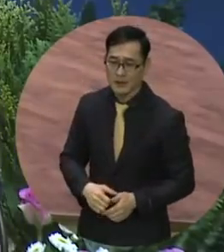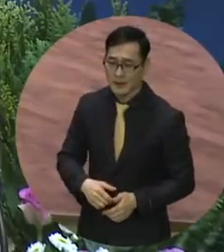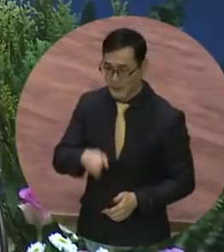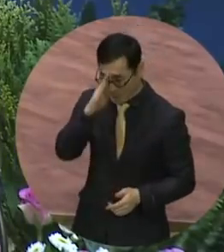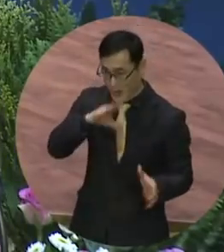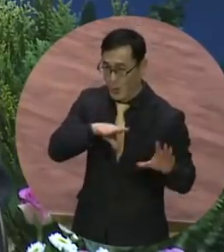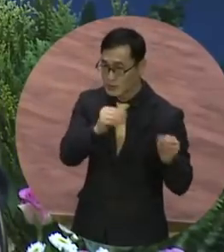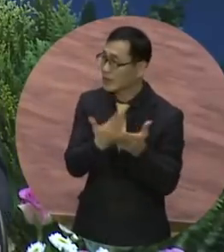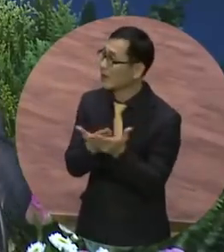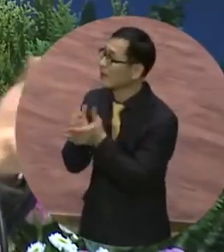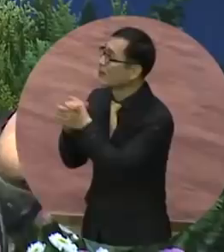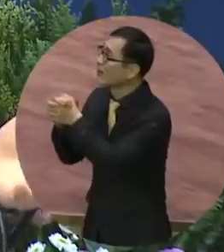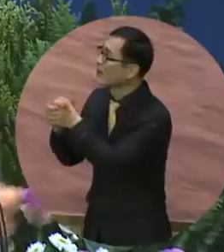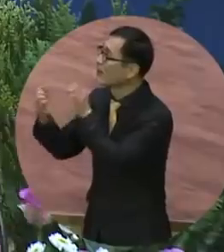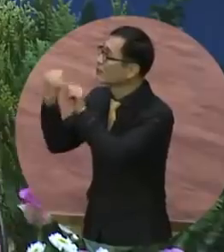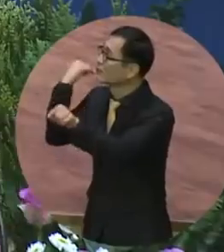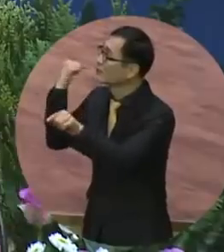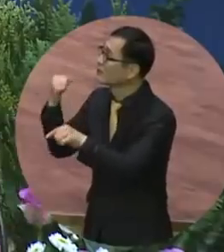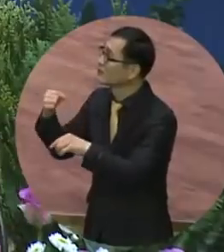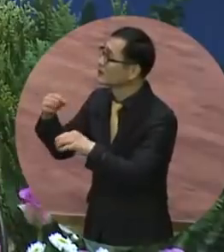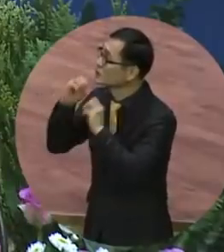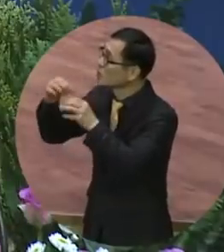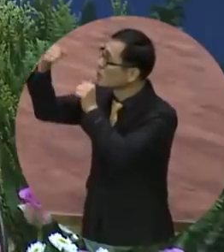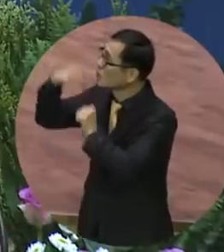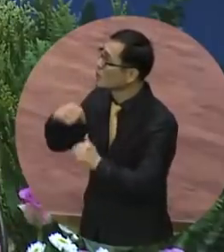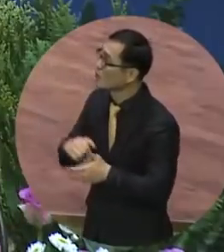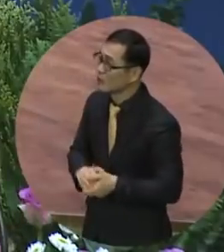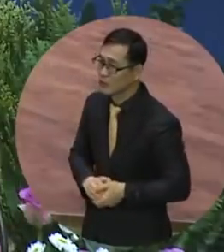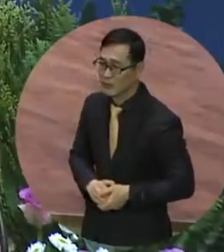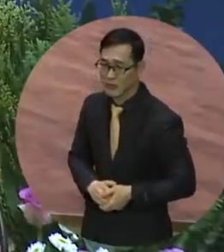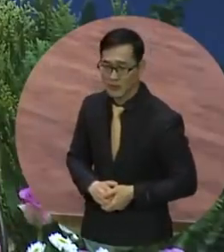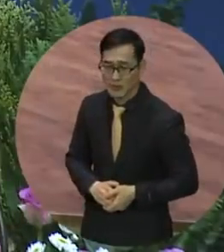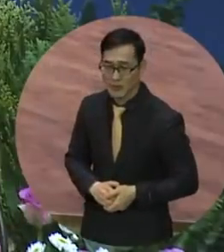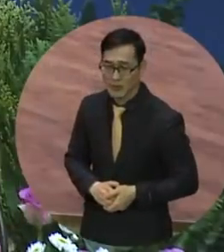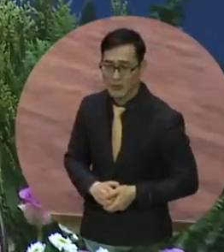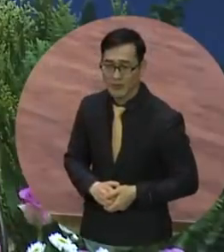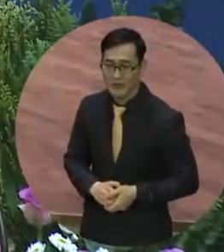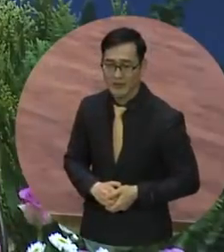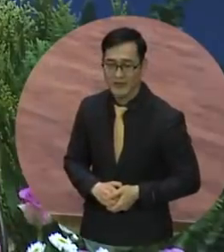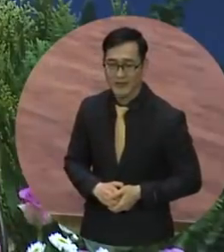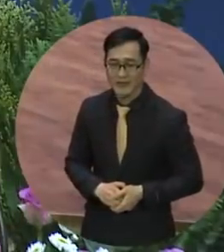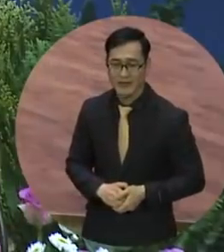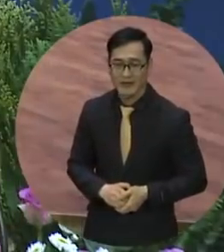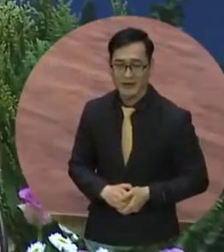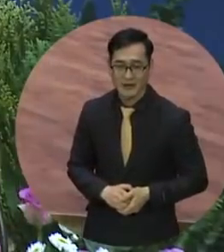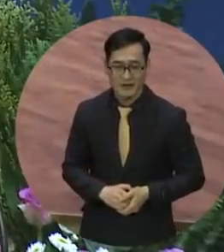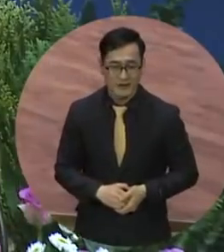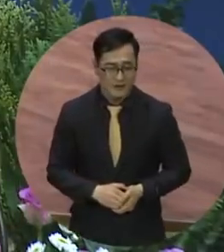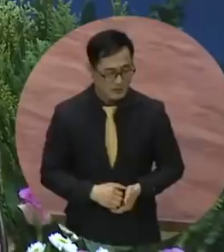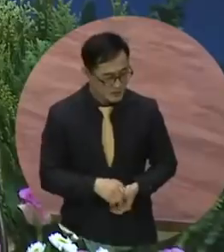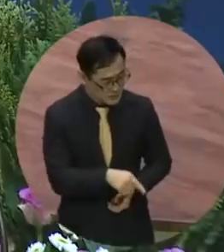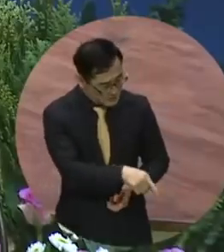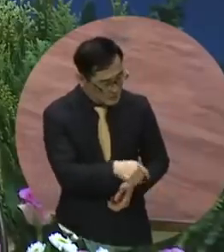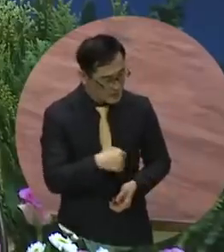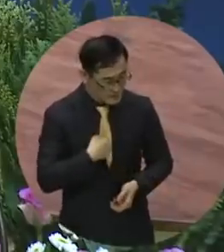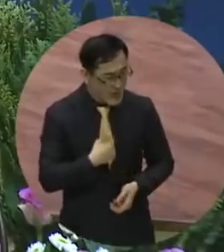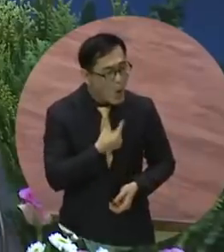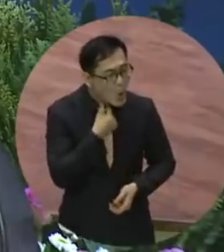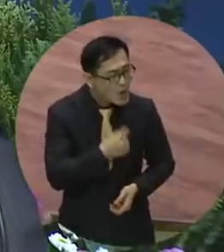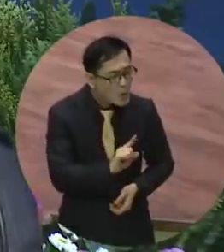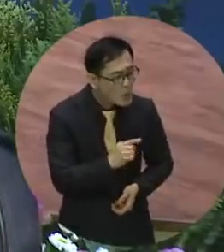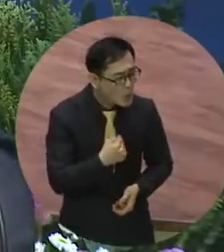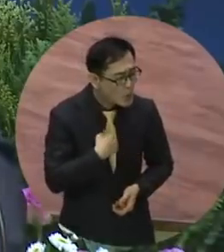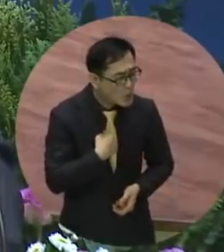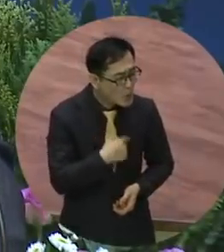하는지. 그렇게 해서 시작된 거예요. 하나님께 원하시는 걸 하래요. 너는 네가 원하느냐. 내가 네 그렇게 한 것은 내가 원하는 건